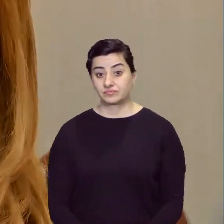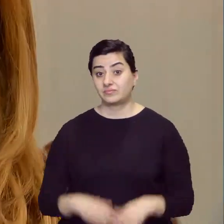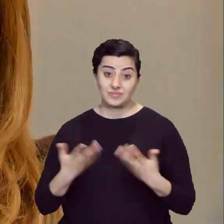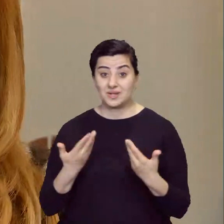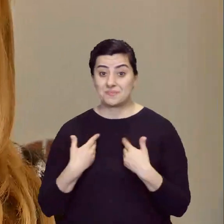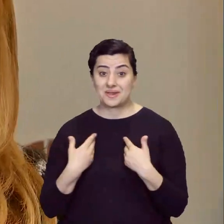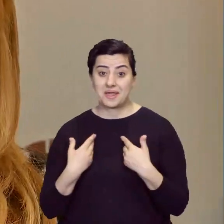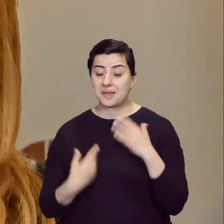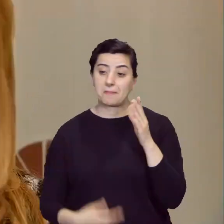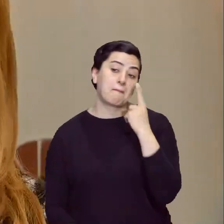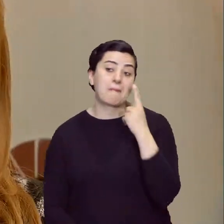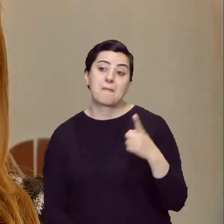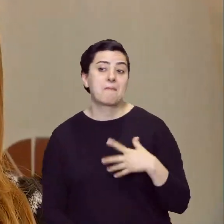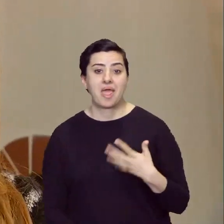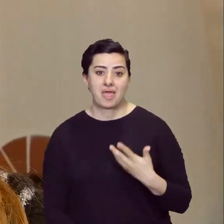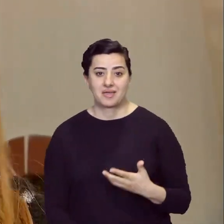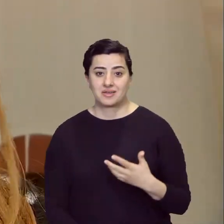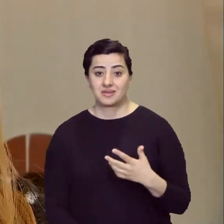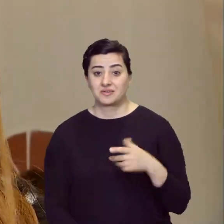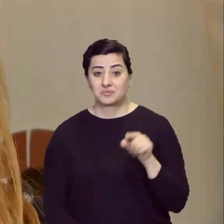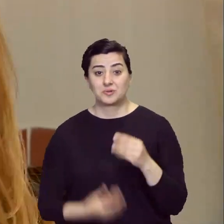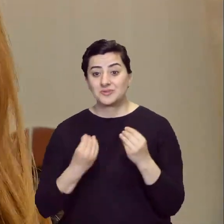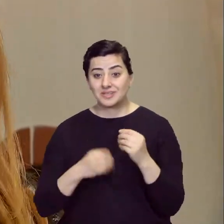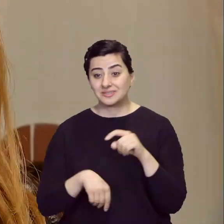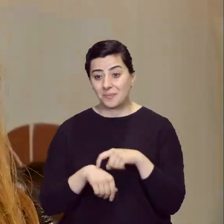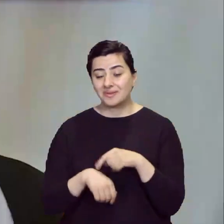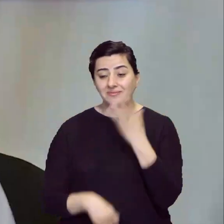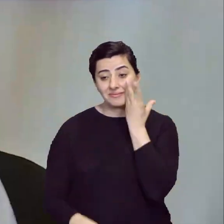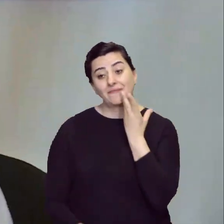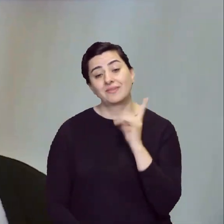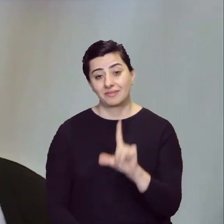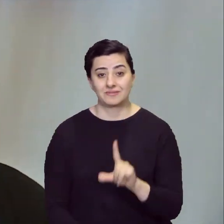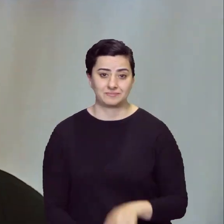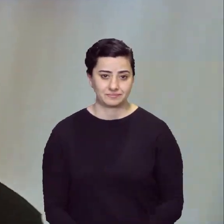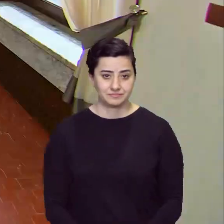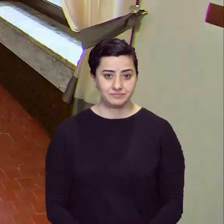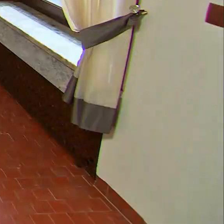E ben de gidip bir bakayım bakalım. Bu güzel anın tadını çıkarayım.